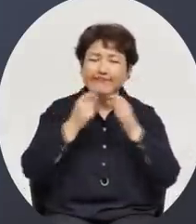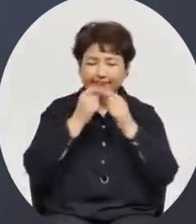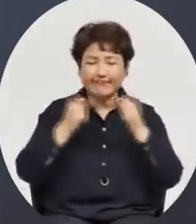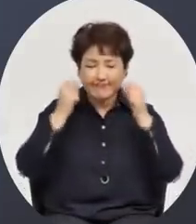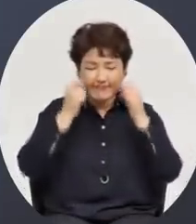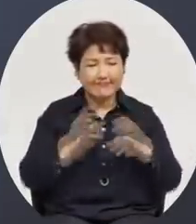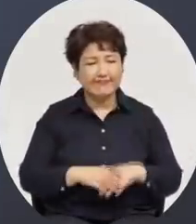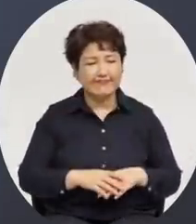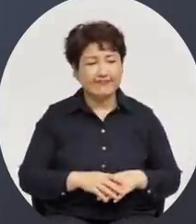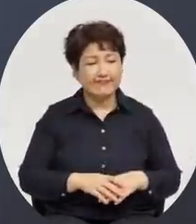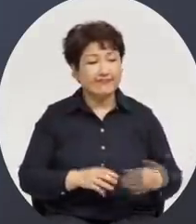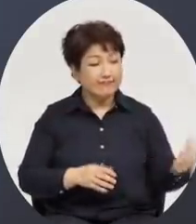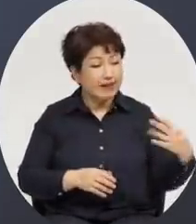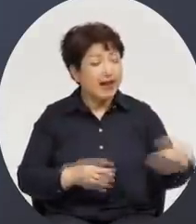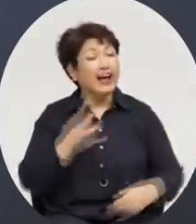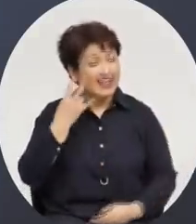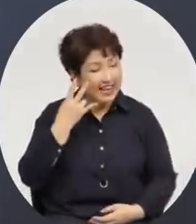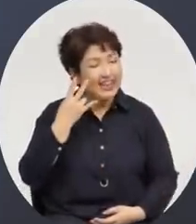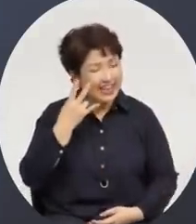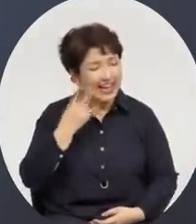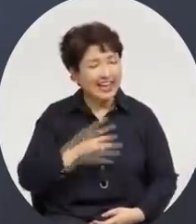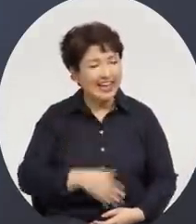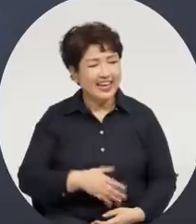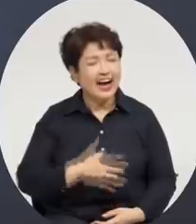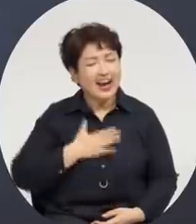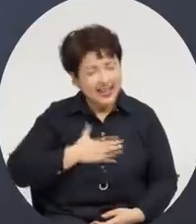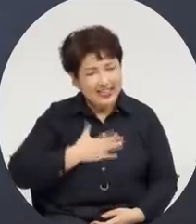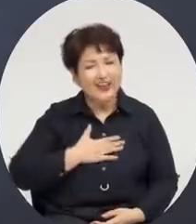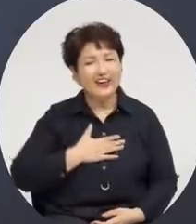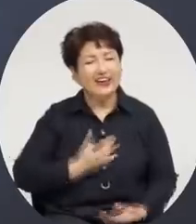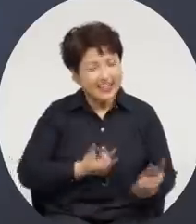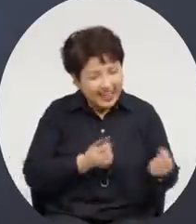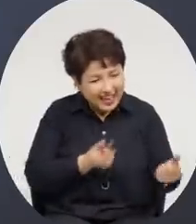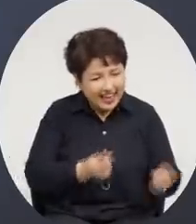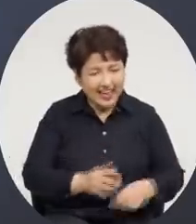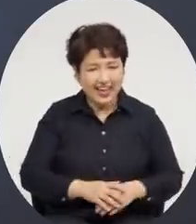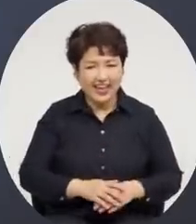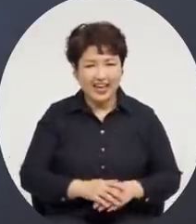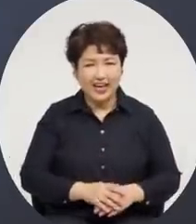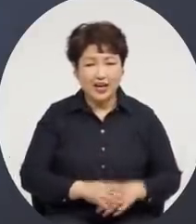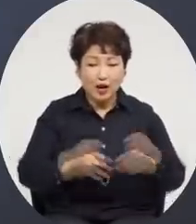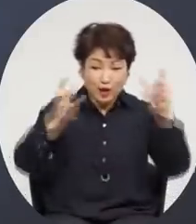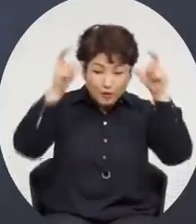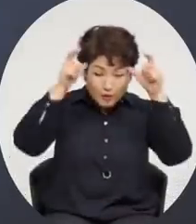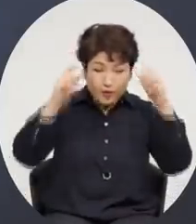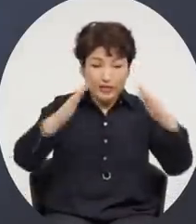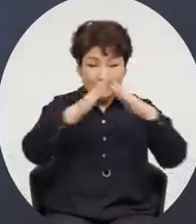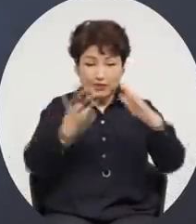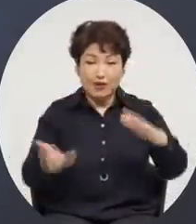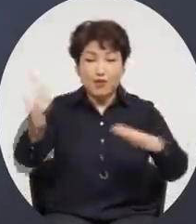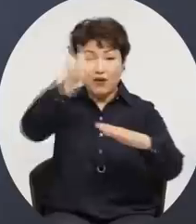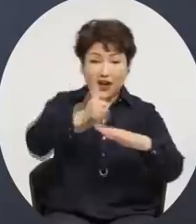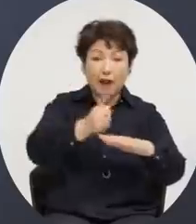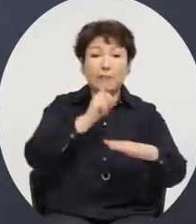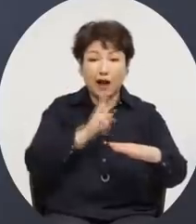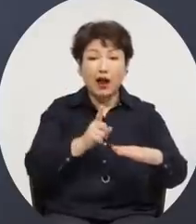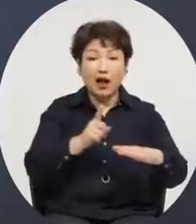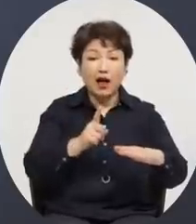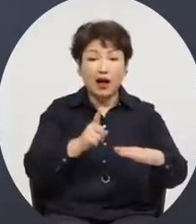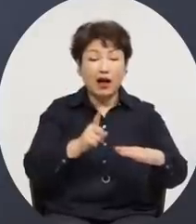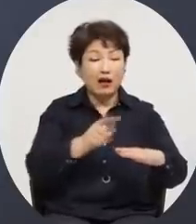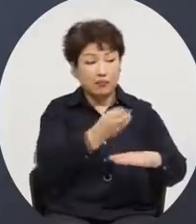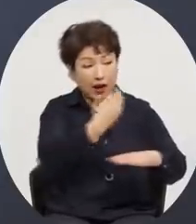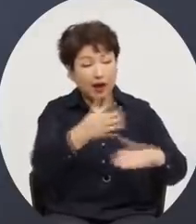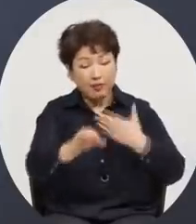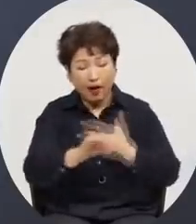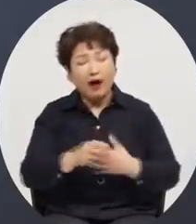웃으면서 지내고 뭐라고 하면 아, 네, 그럴게요. 뭐 소를 갖고 지붕 위에 올려라 그래도 소를 일단 몰고 지붕 밑에